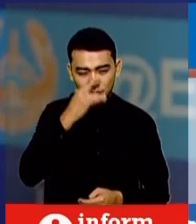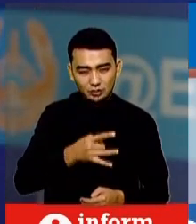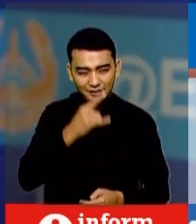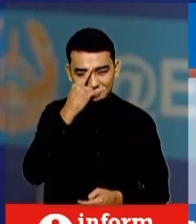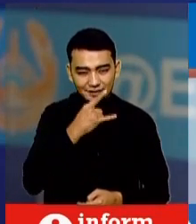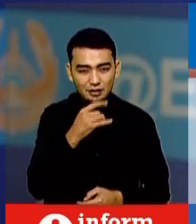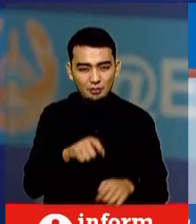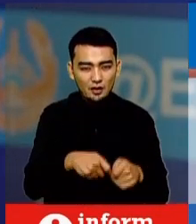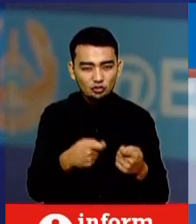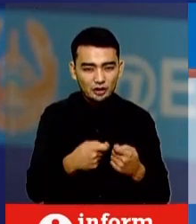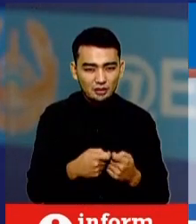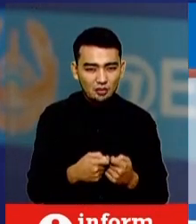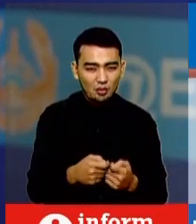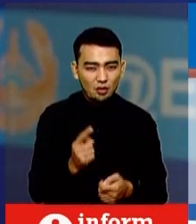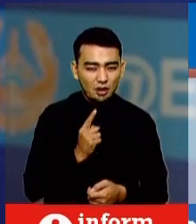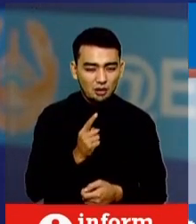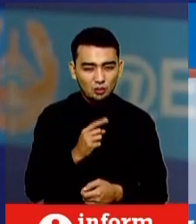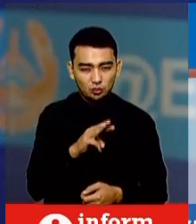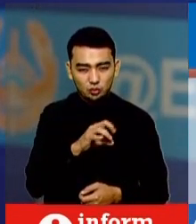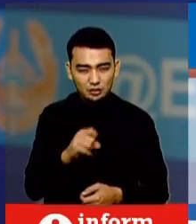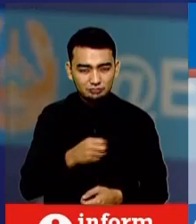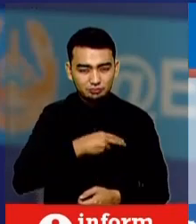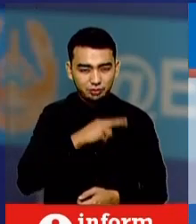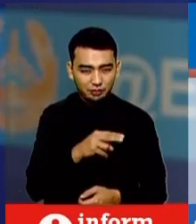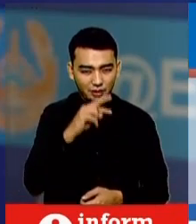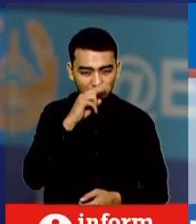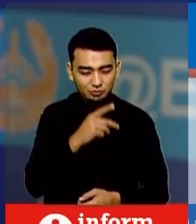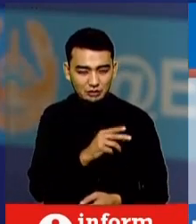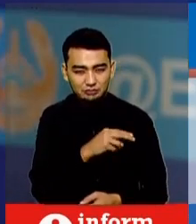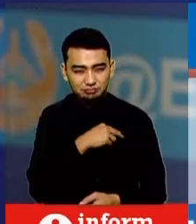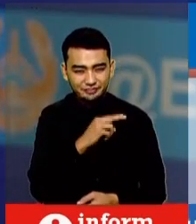Нарушение правил охраны труда, повлекшее по неосторожности смерть человека.